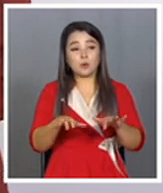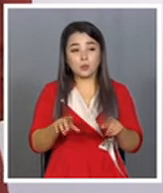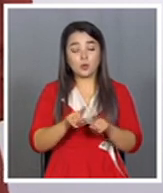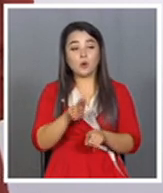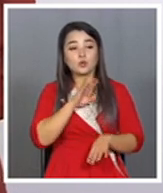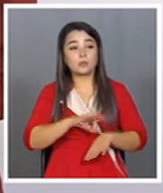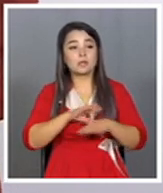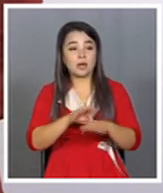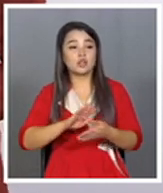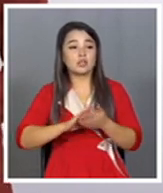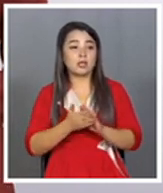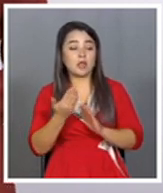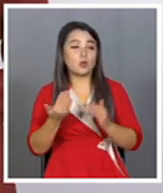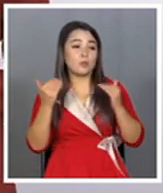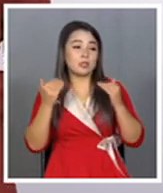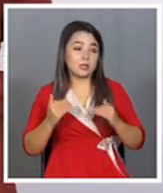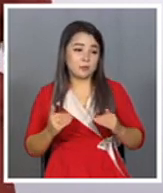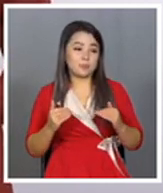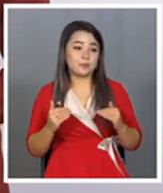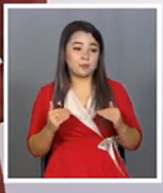Компьютердің жұмыс істеу жағдайы төмендейді.